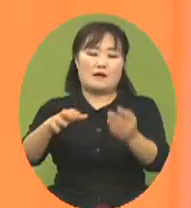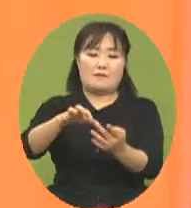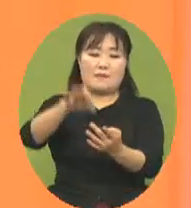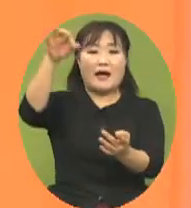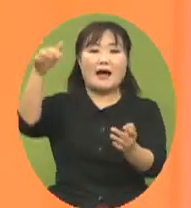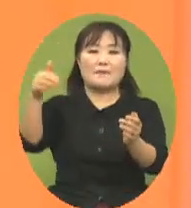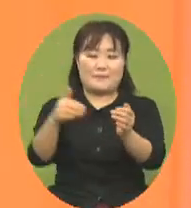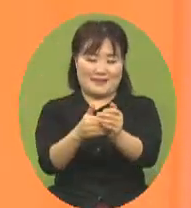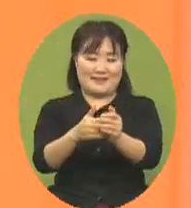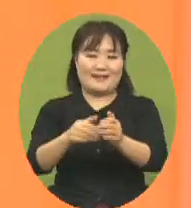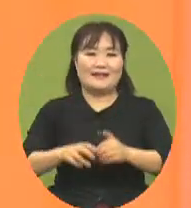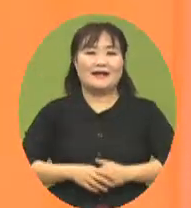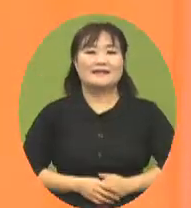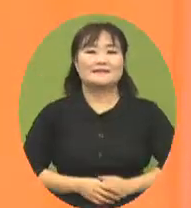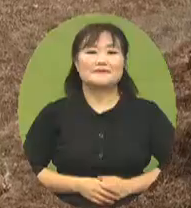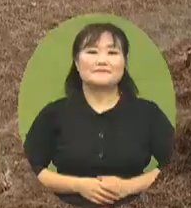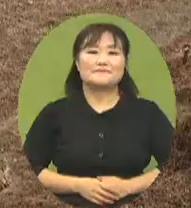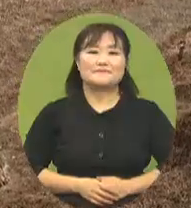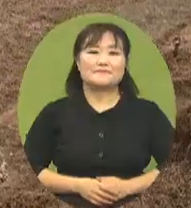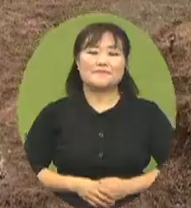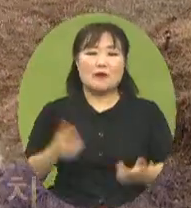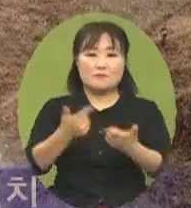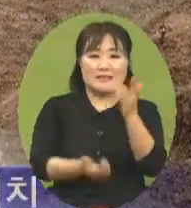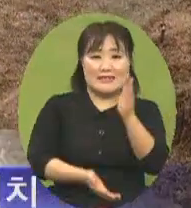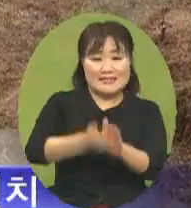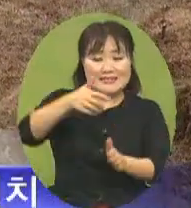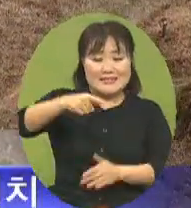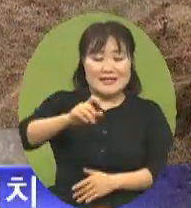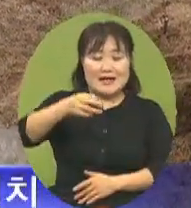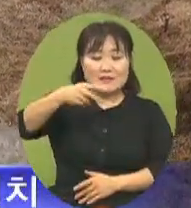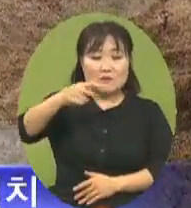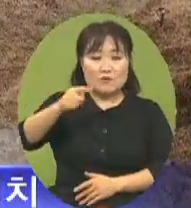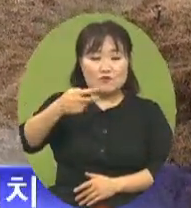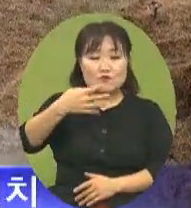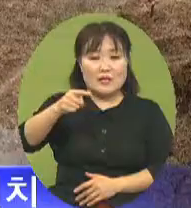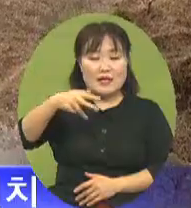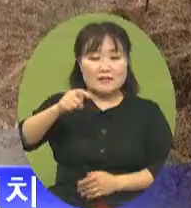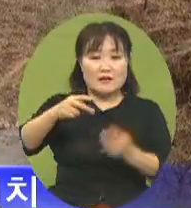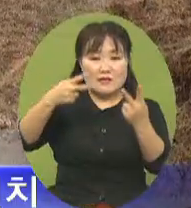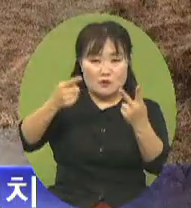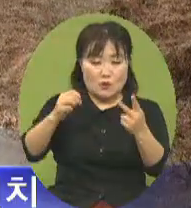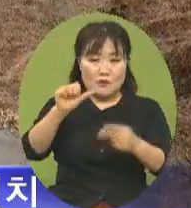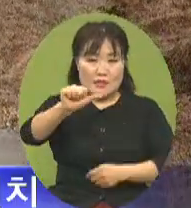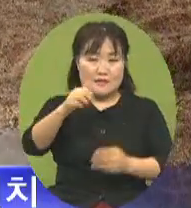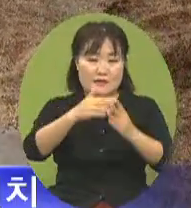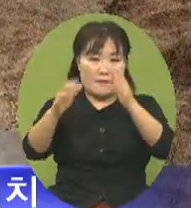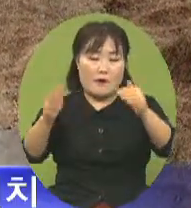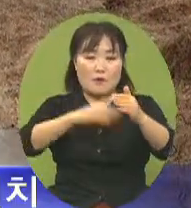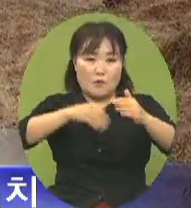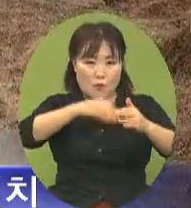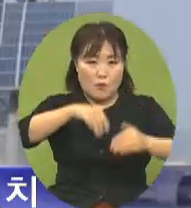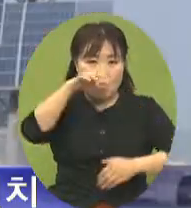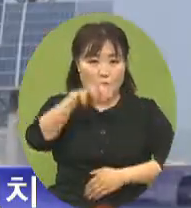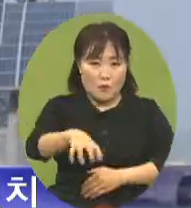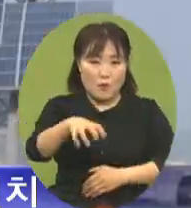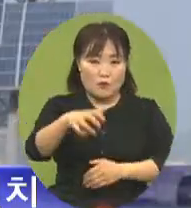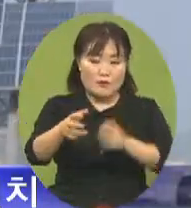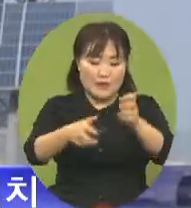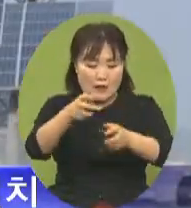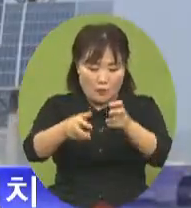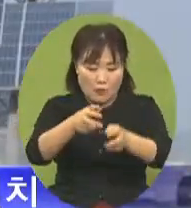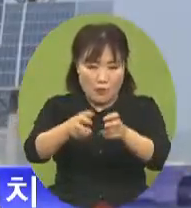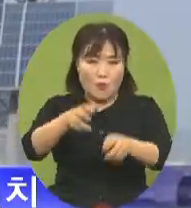마을이 선정됐기 때문입니다. 부산시는 강서구 대저 이동의 5개 마을 공공시설과